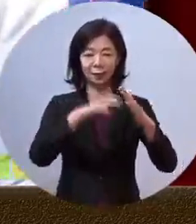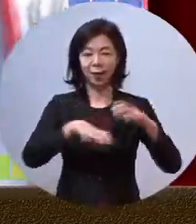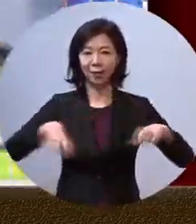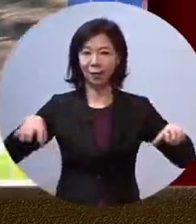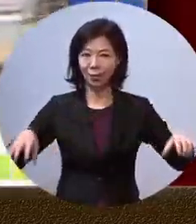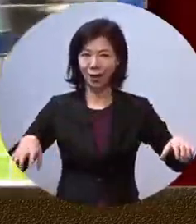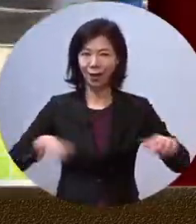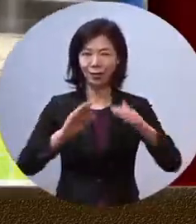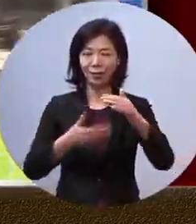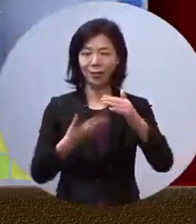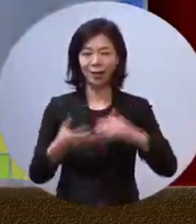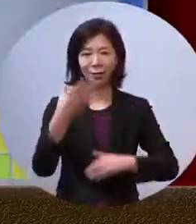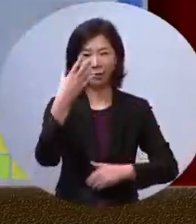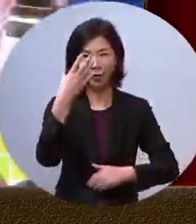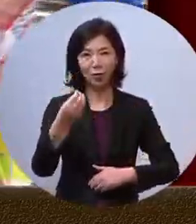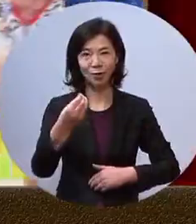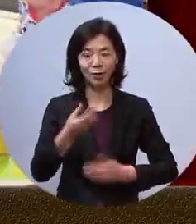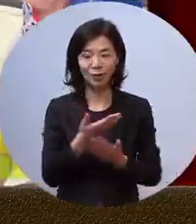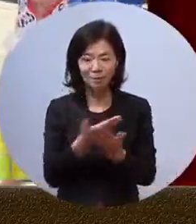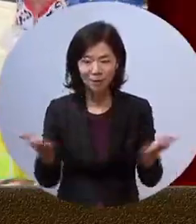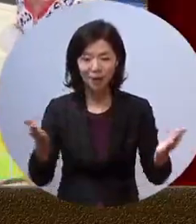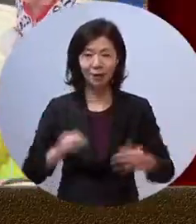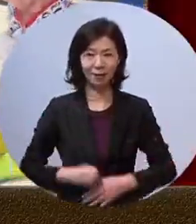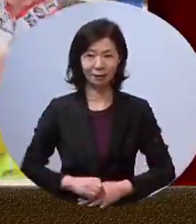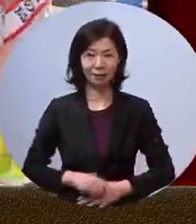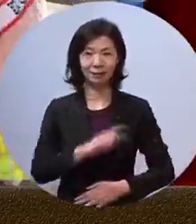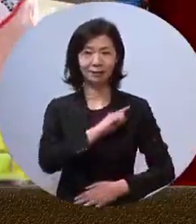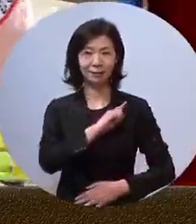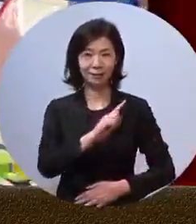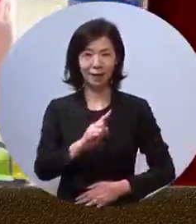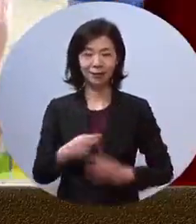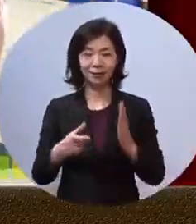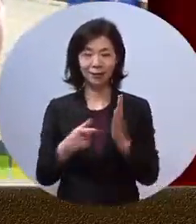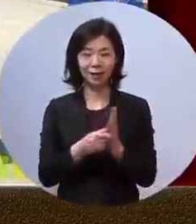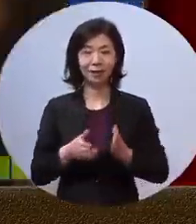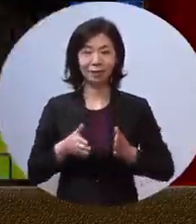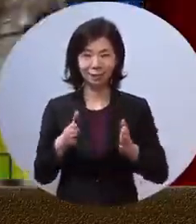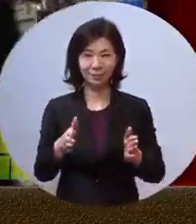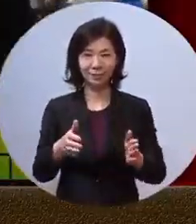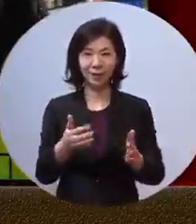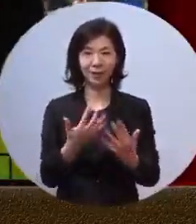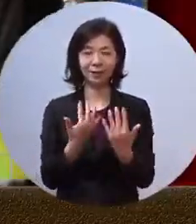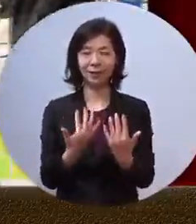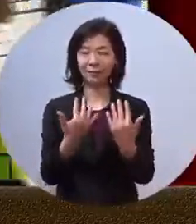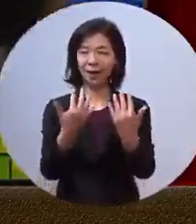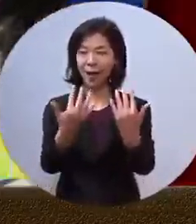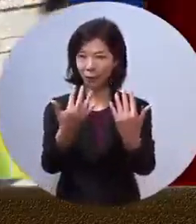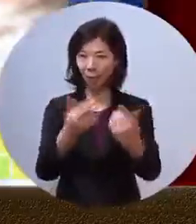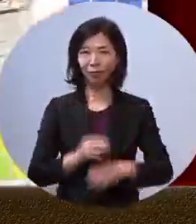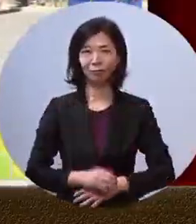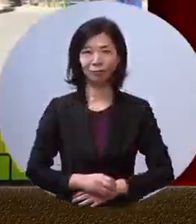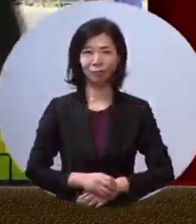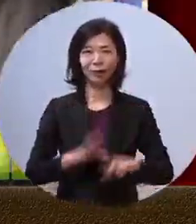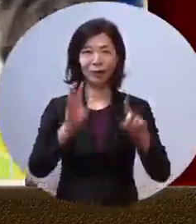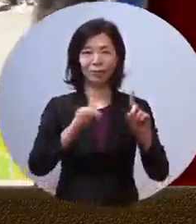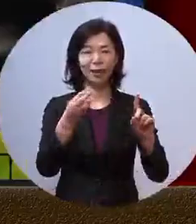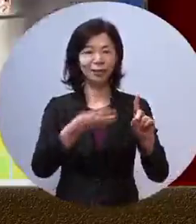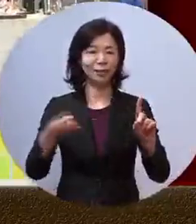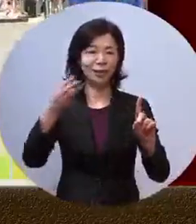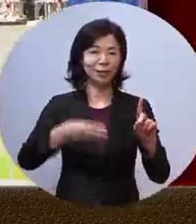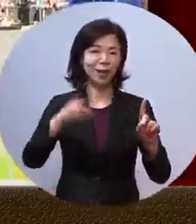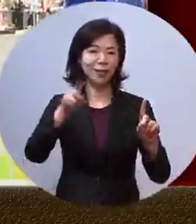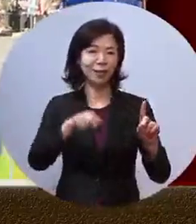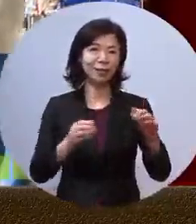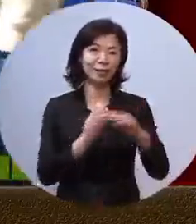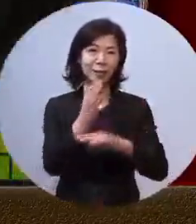信します。まずは駅の南北を練り歩く大パレード、1万3000人以上が参加しました。